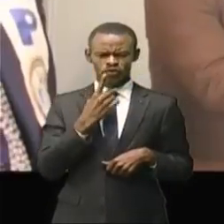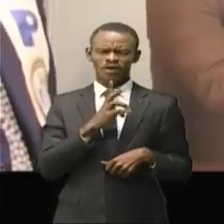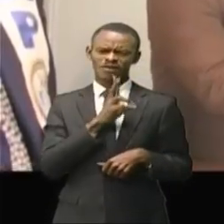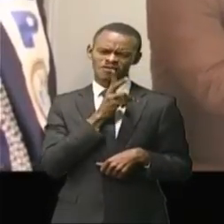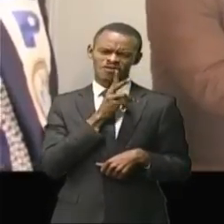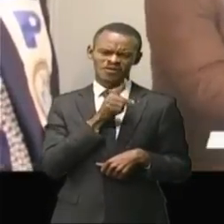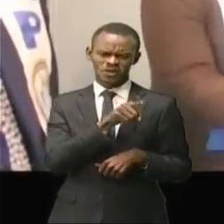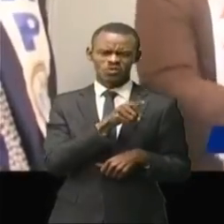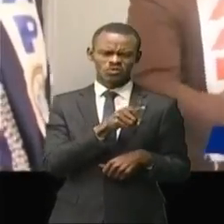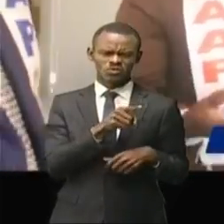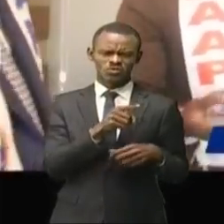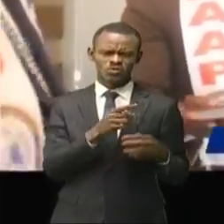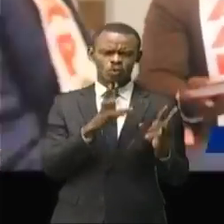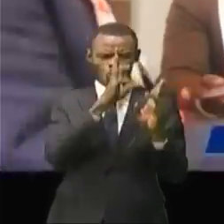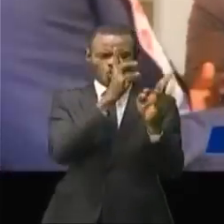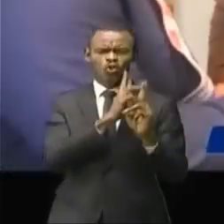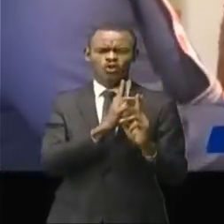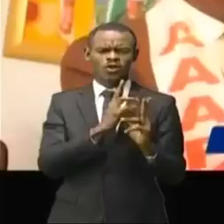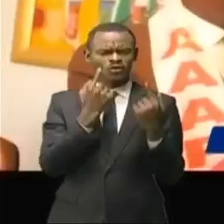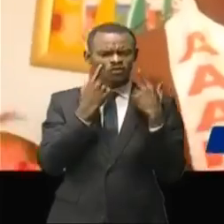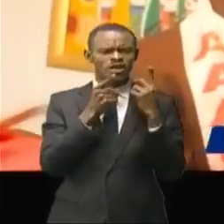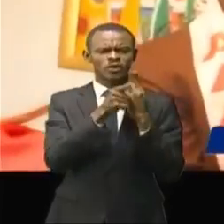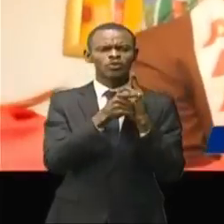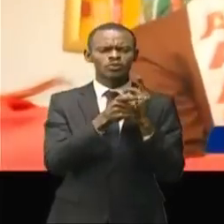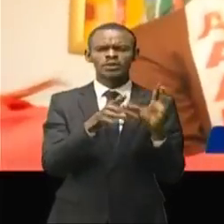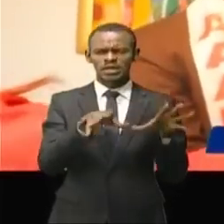au sein de notre regroupement félicitations